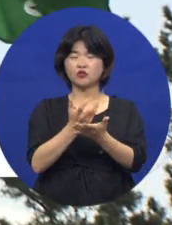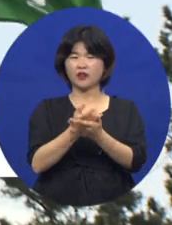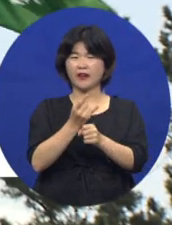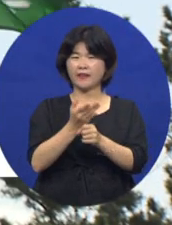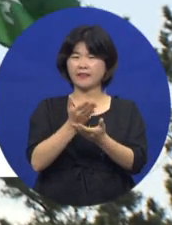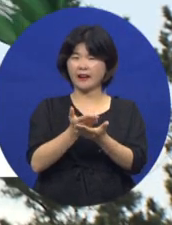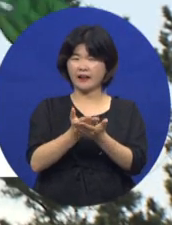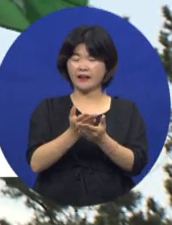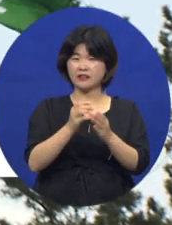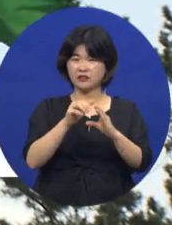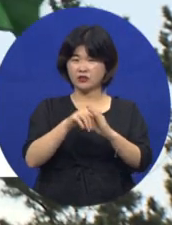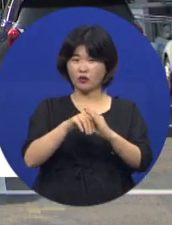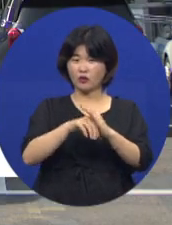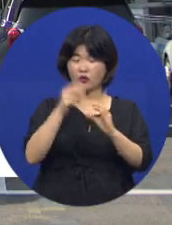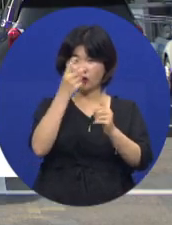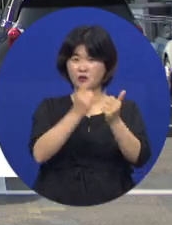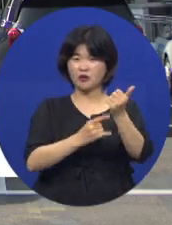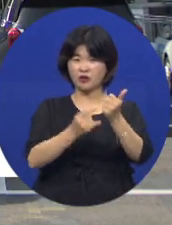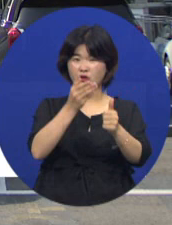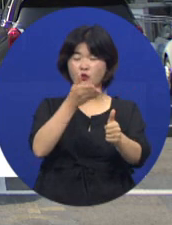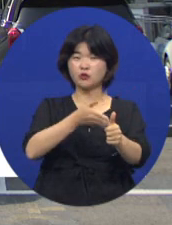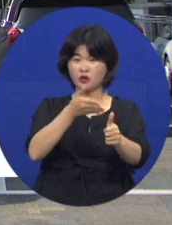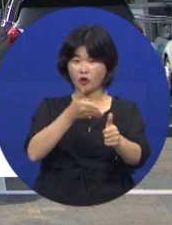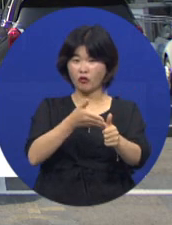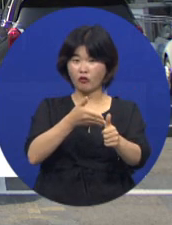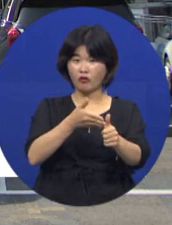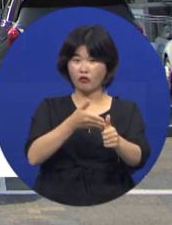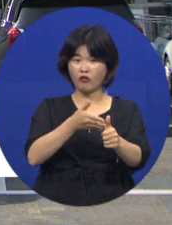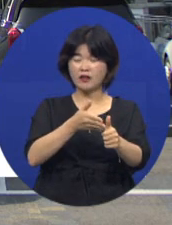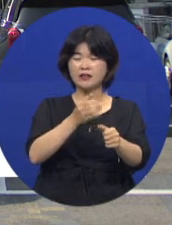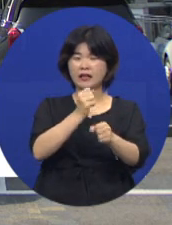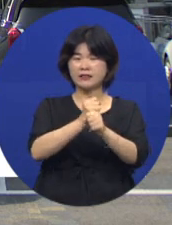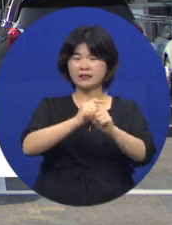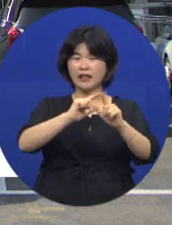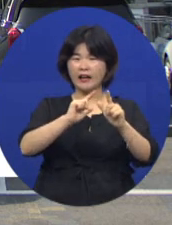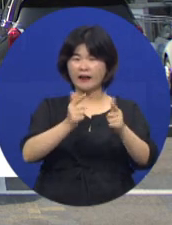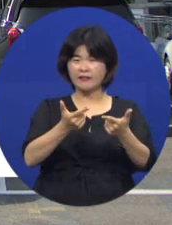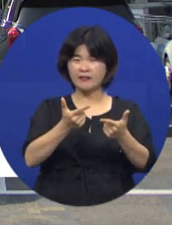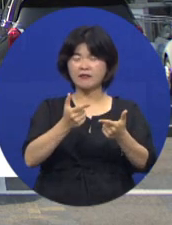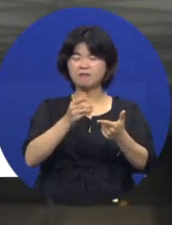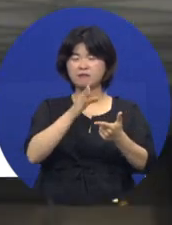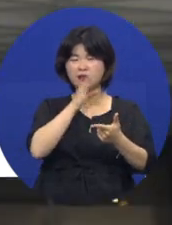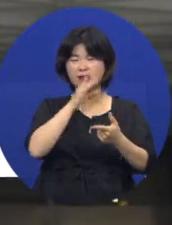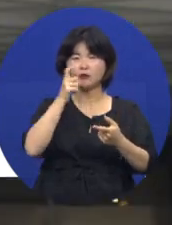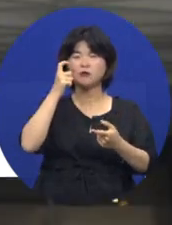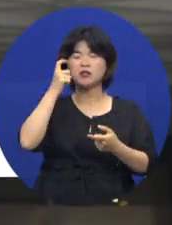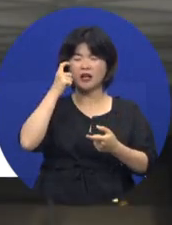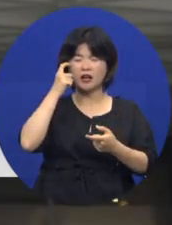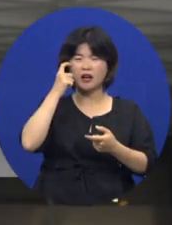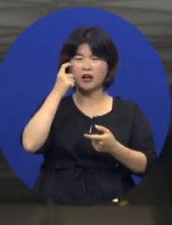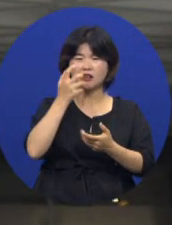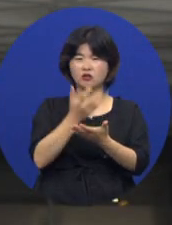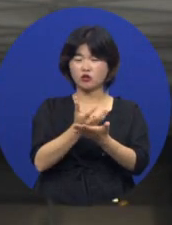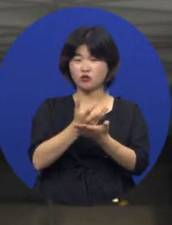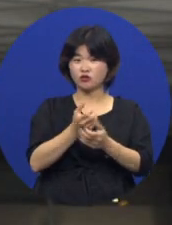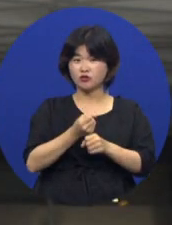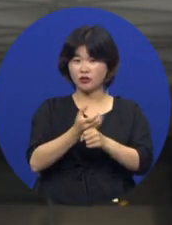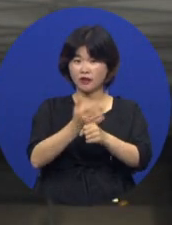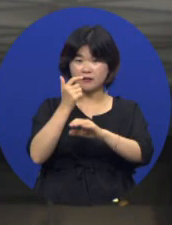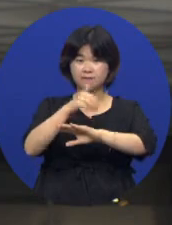제주도 선거관리위원회 요청에 실시하지 않는 것이 바람직하다 는 취지의 의견을